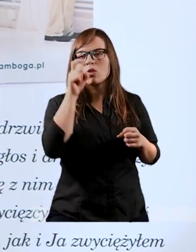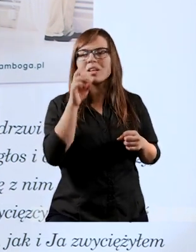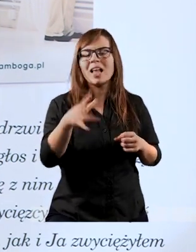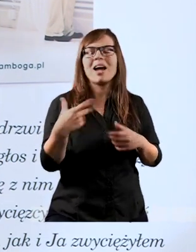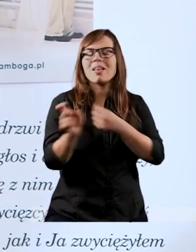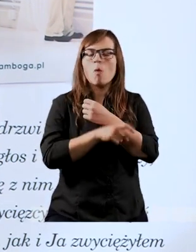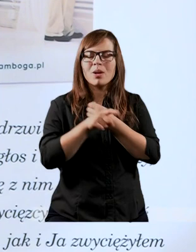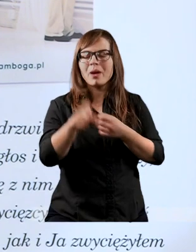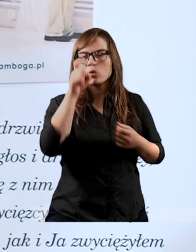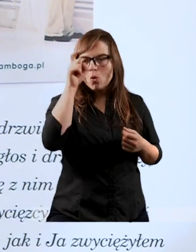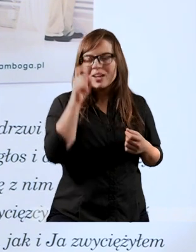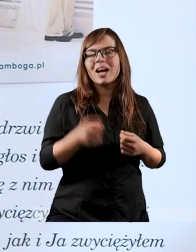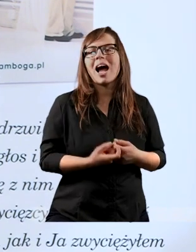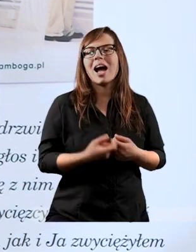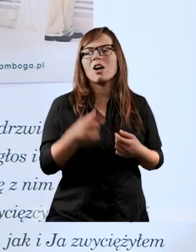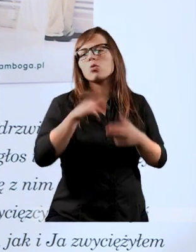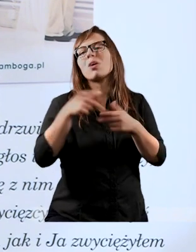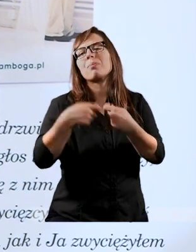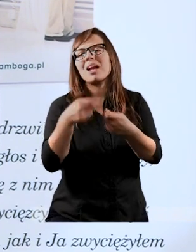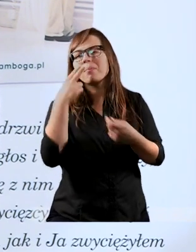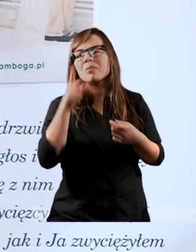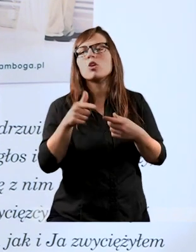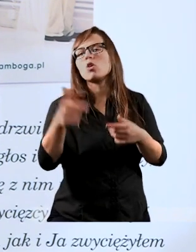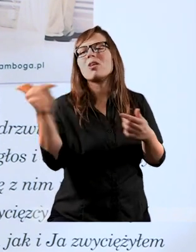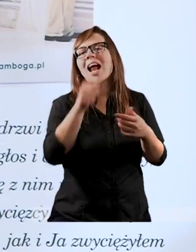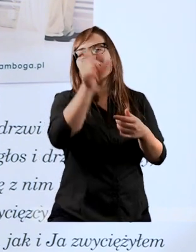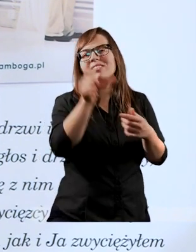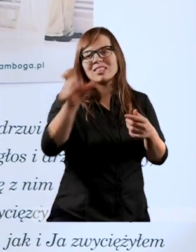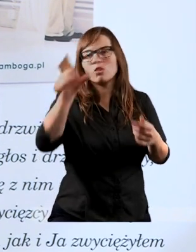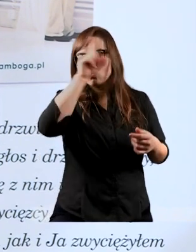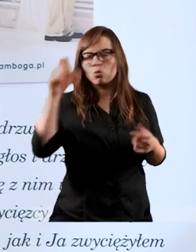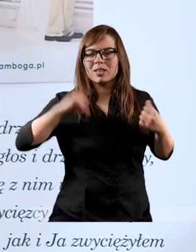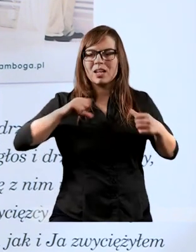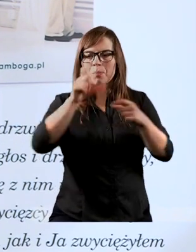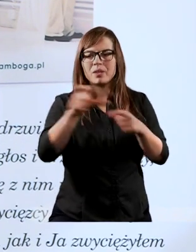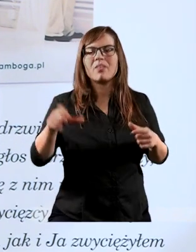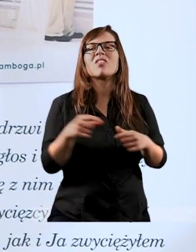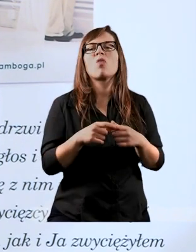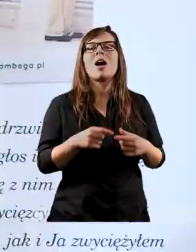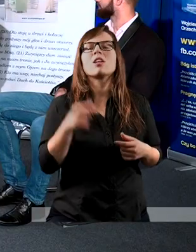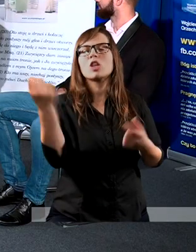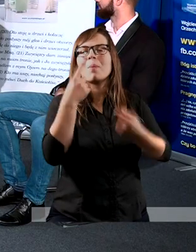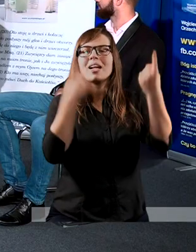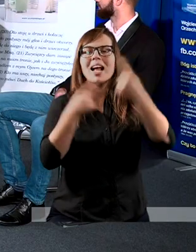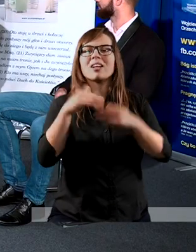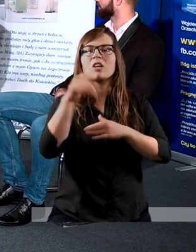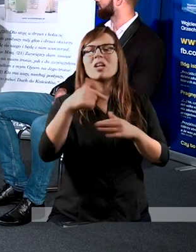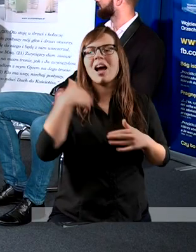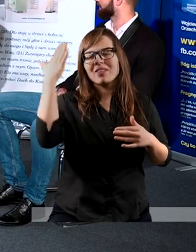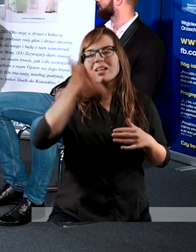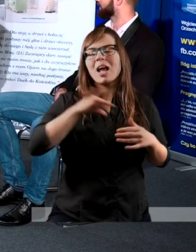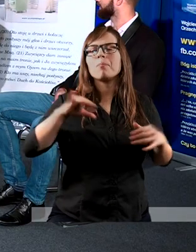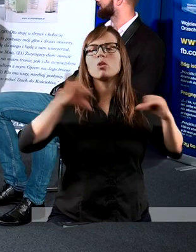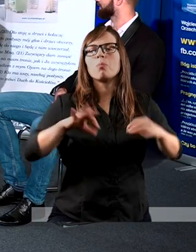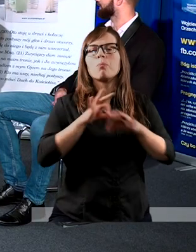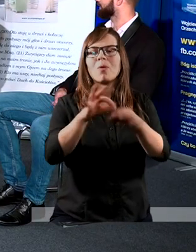ja bym nikogo takiego nie potępiał, natomiast myślę, że to będzie zależało od osobistej wrażliwości. Czyli ten, kto prowadzi swój biznes, trzeba się zastanowić. Ja wiem sam, to po sobie